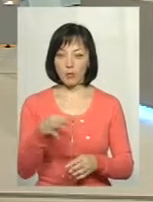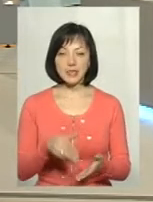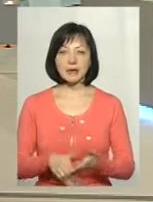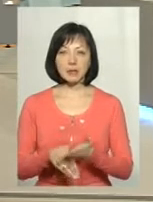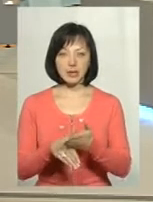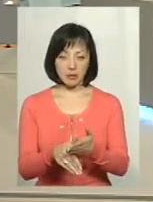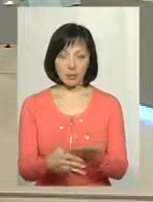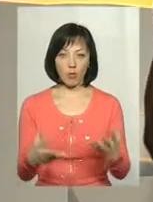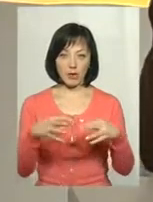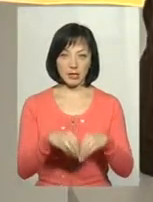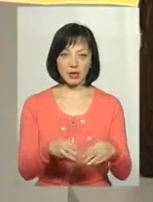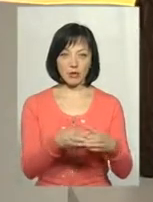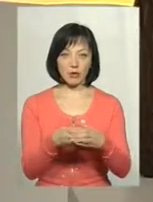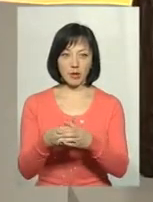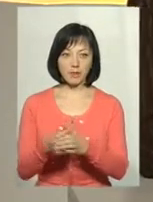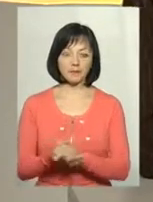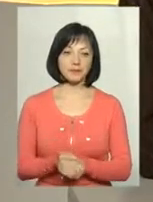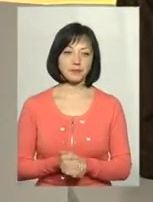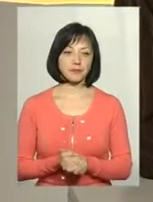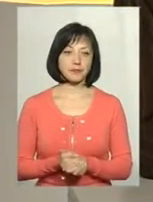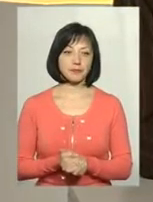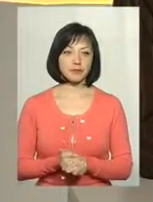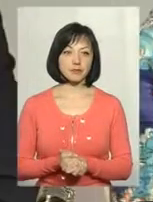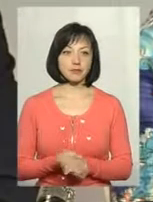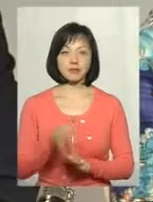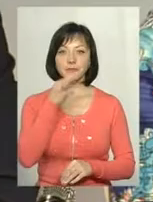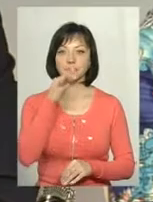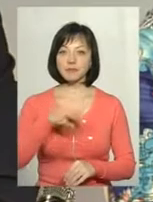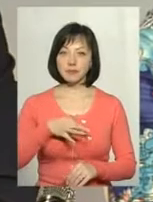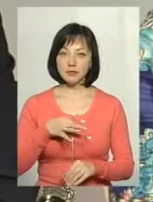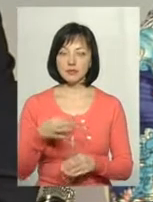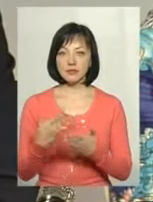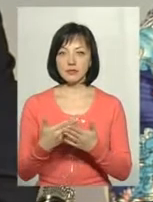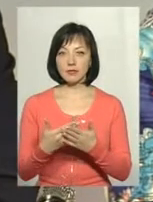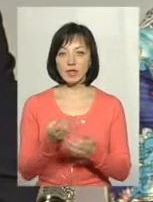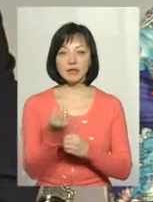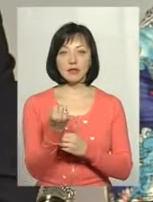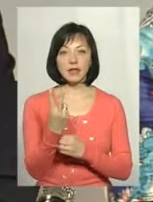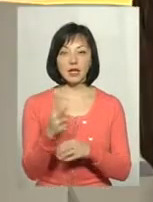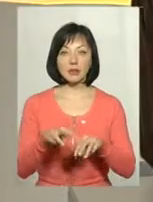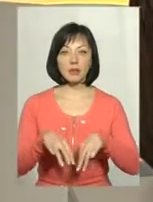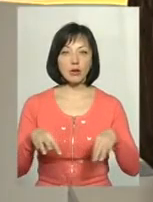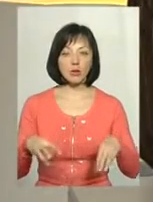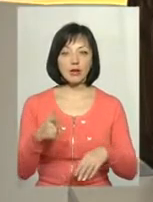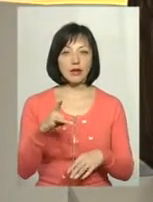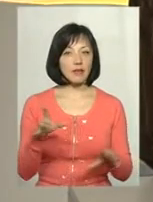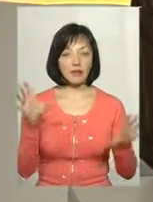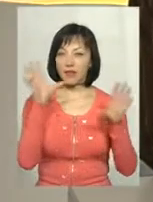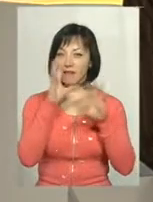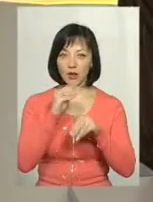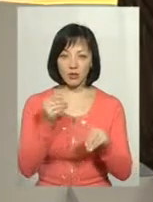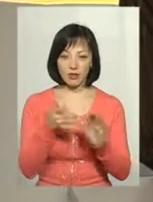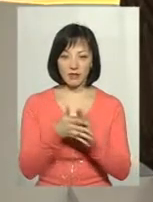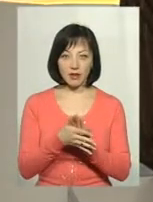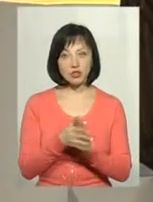підтримку об'єднаних Скажіть, громад. Скажіть, будь ласка, а от тих майже 12 мільйонів гривень, яких не вдалося освоїти, чи не зіграють вони